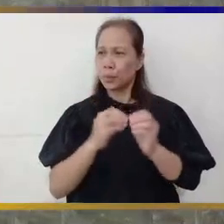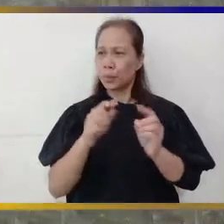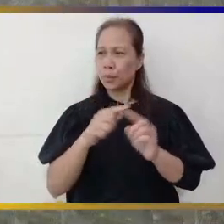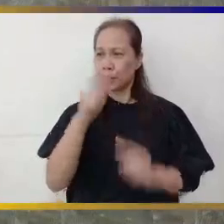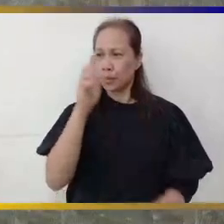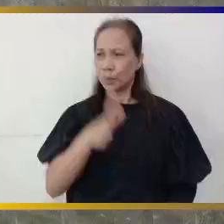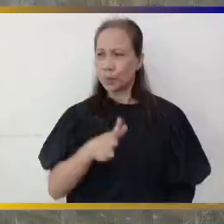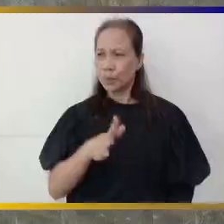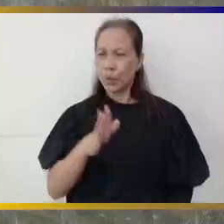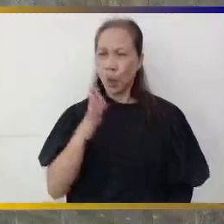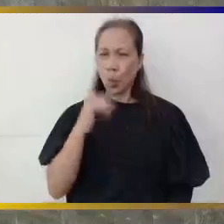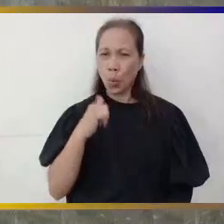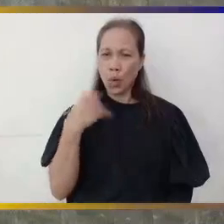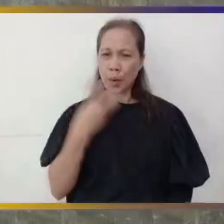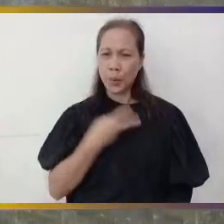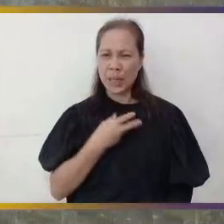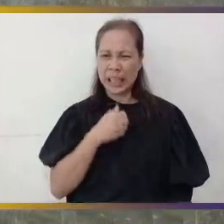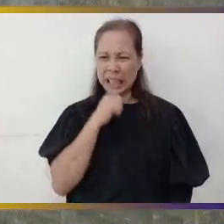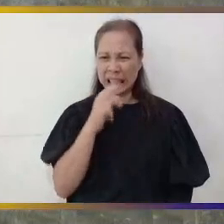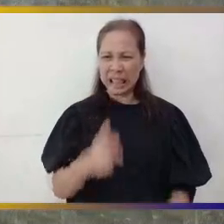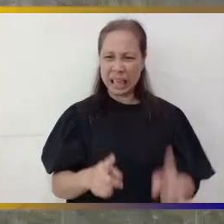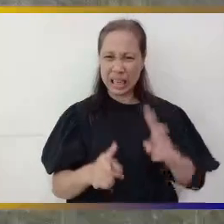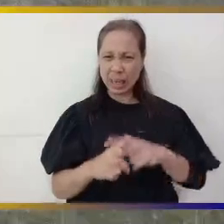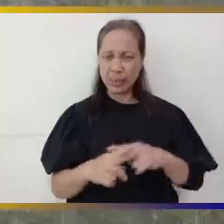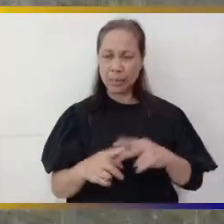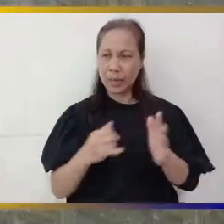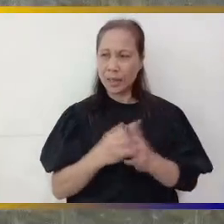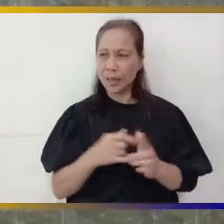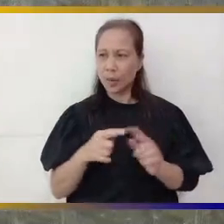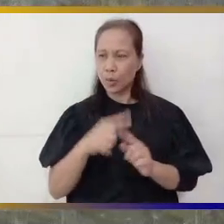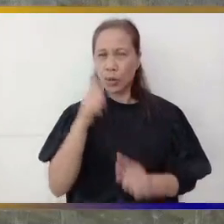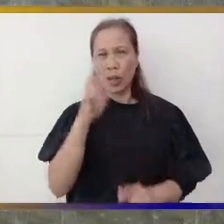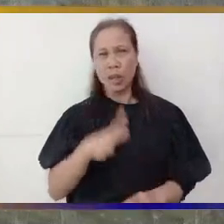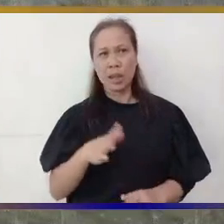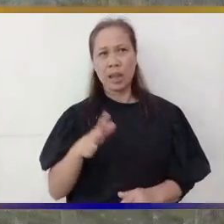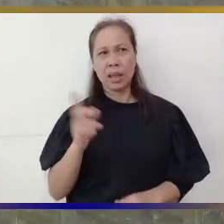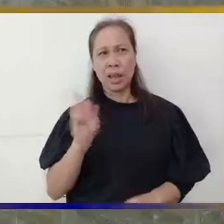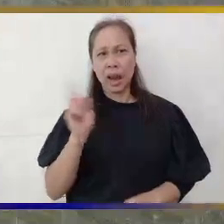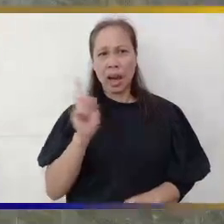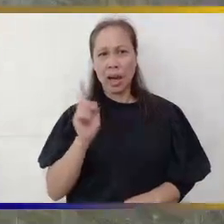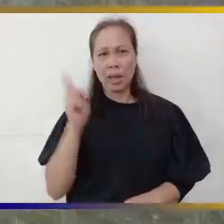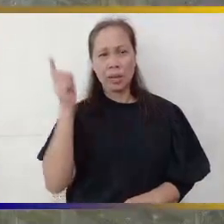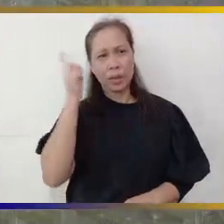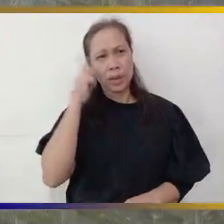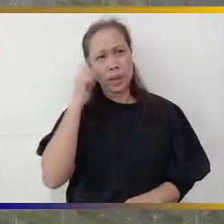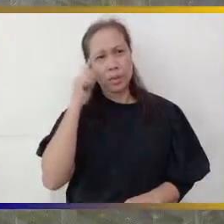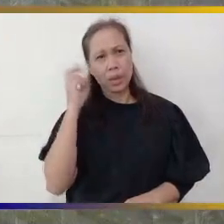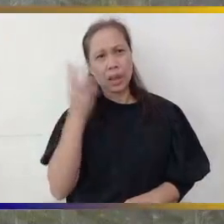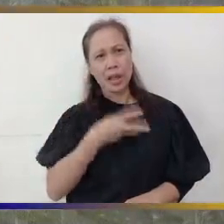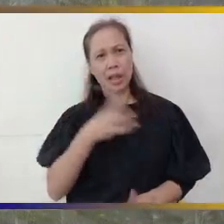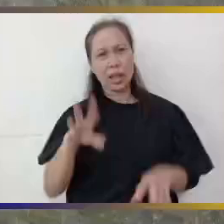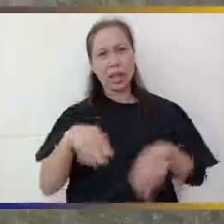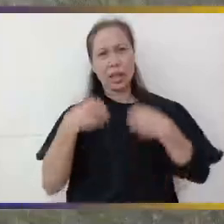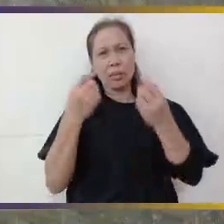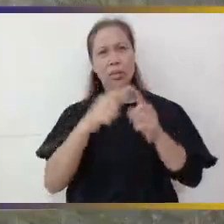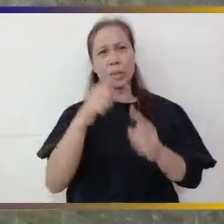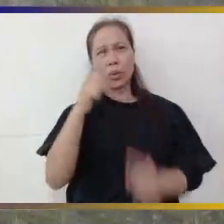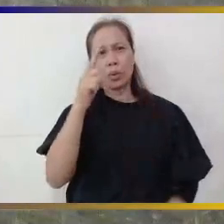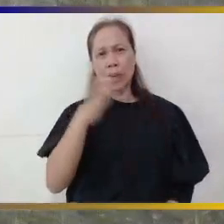natin yan mai-apply sa Diyos na kung ano-ano lang maisipan nating ibigay sa Diyos okay